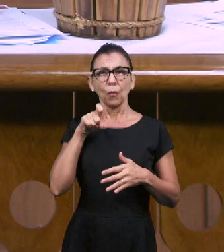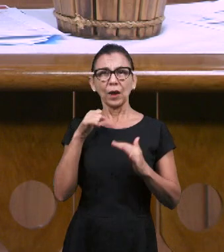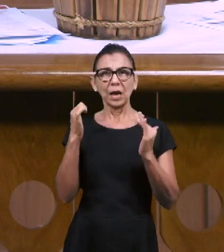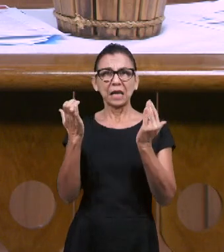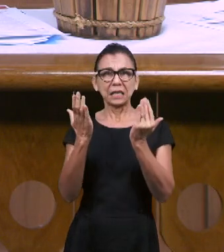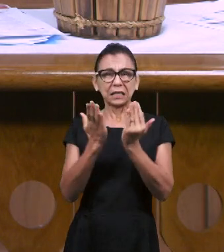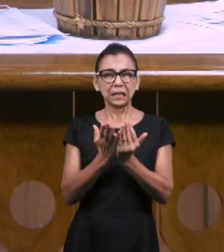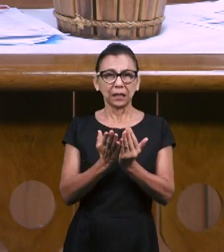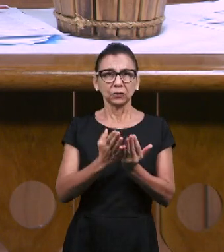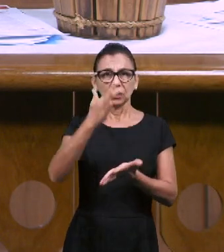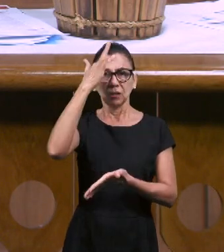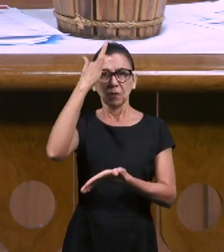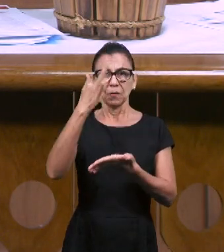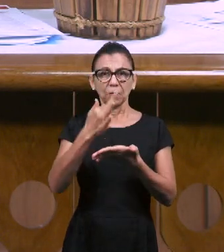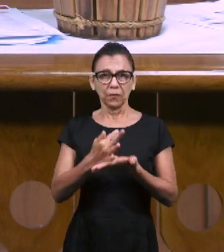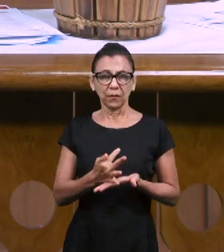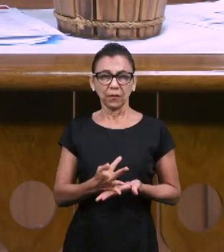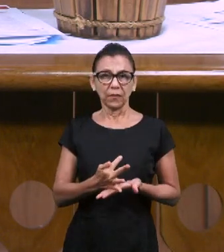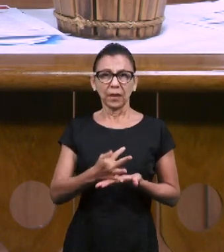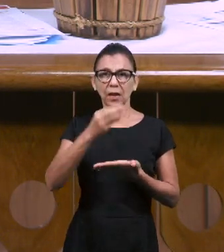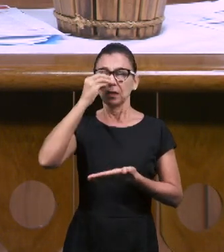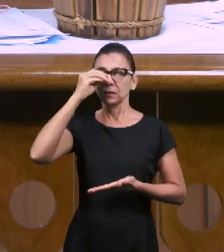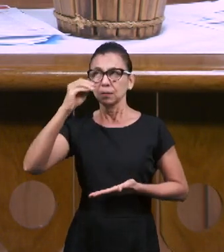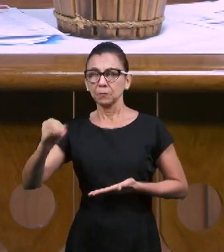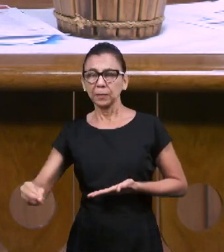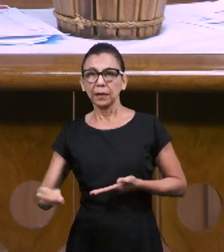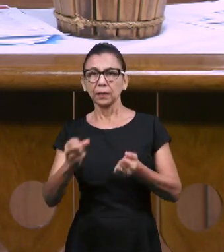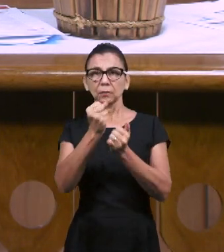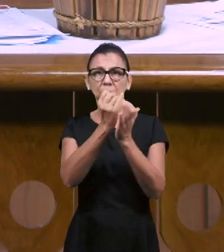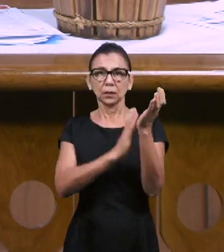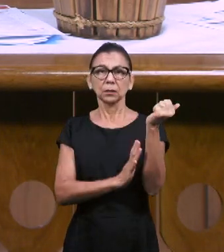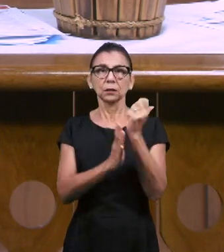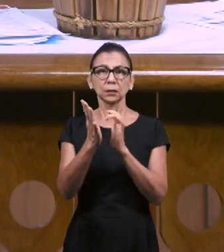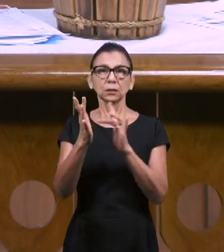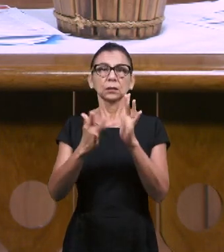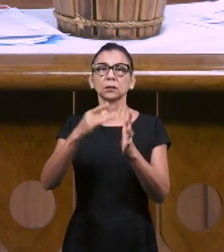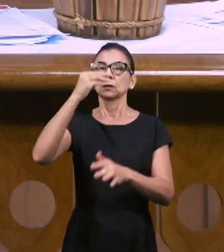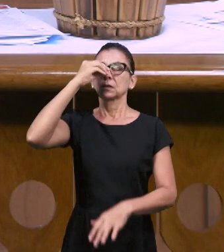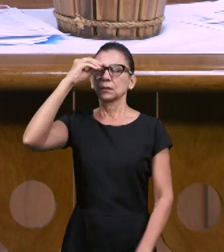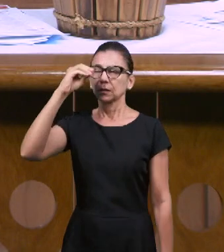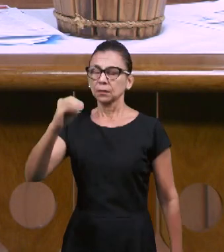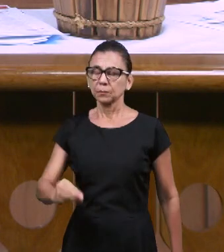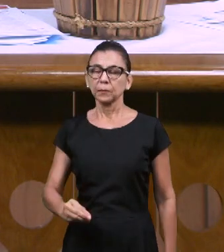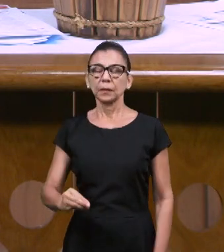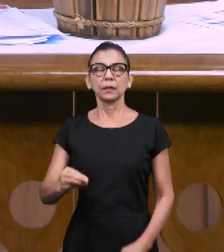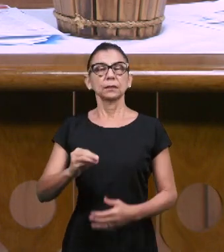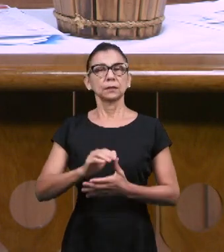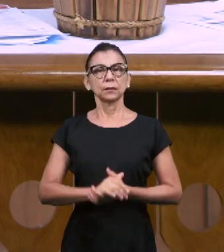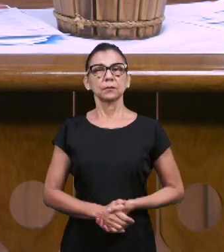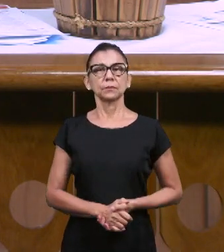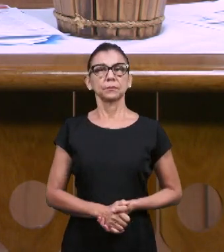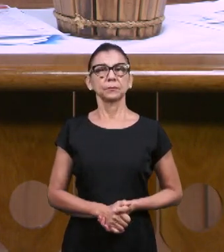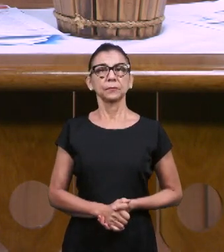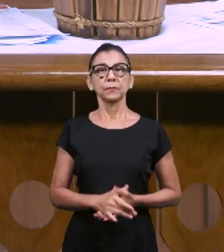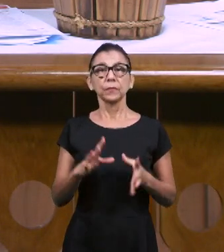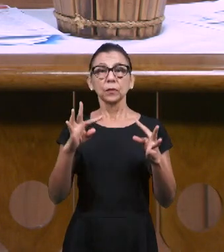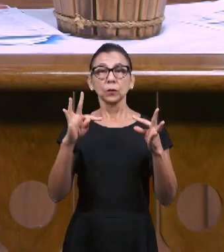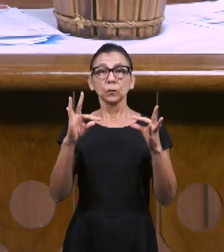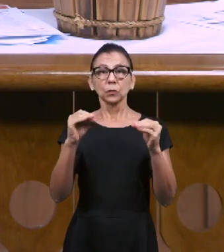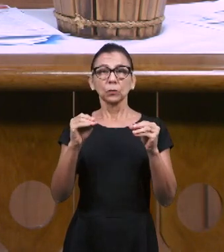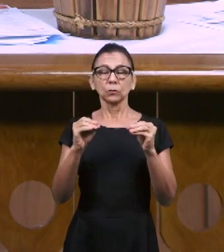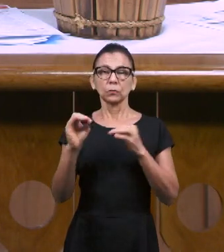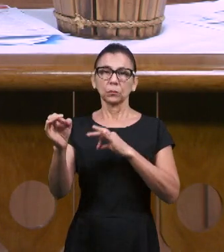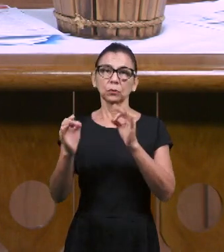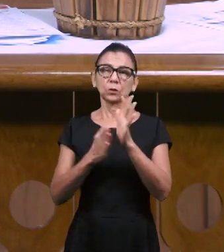le sang, qui renie l'Église comme le corps de Christ. Tout le projet. Donc, il invente beaucoup